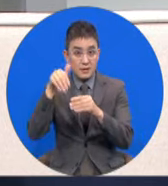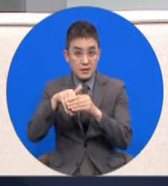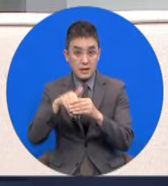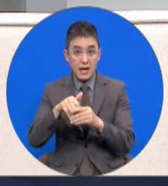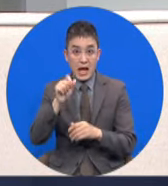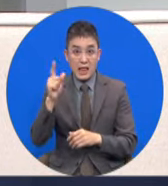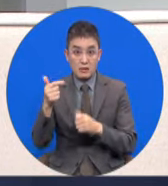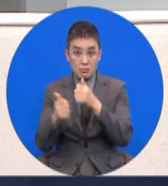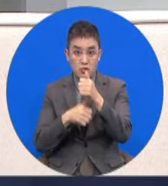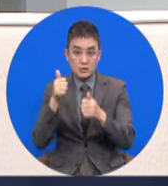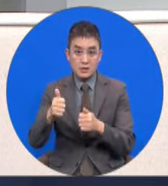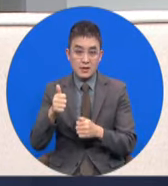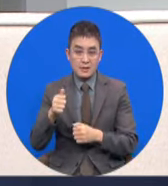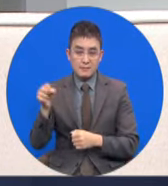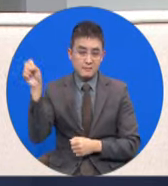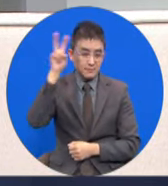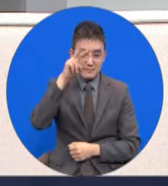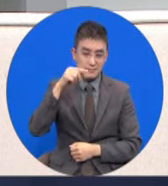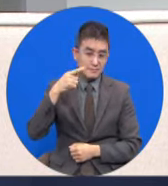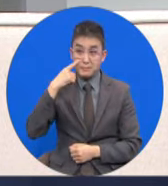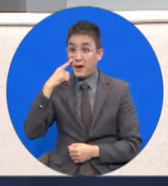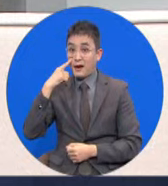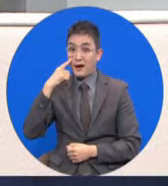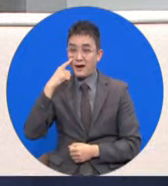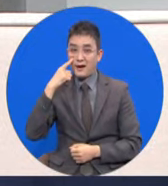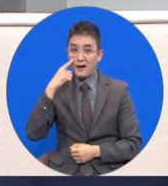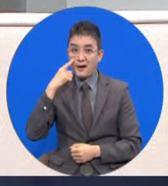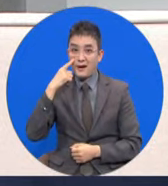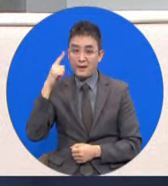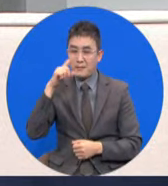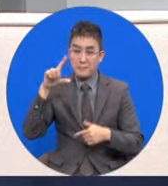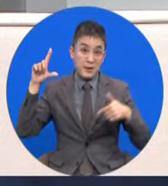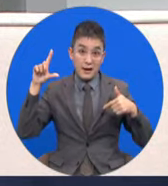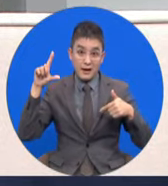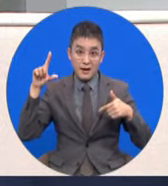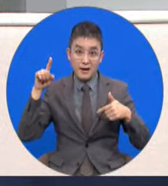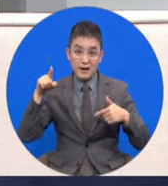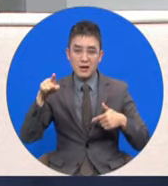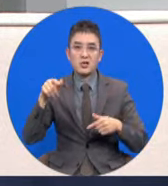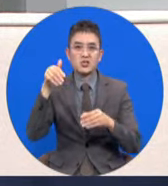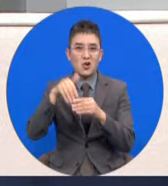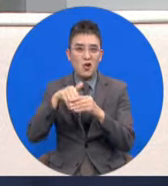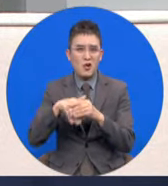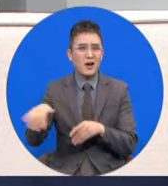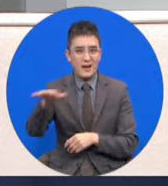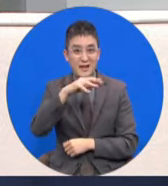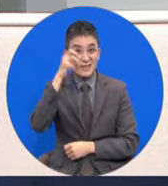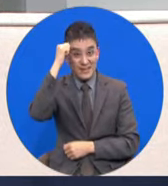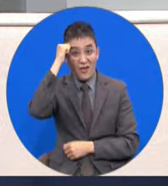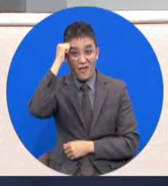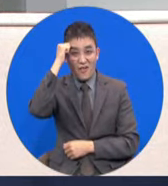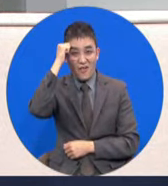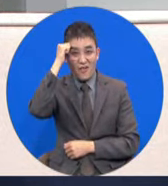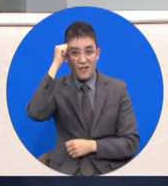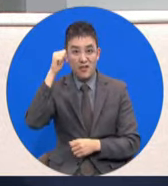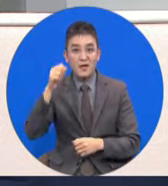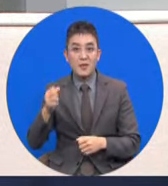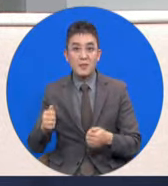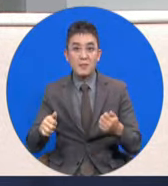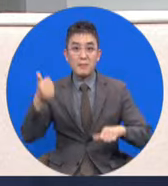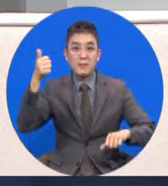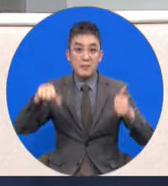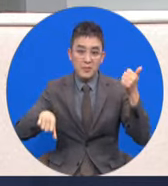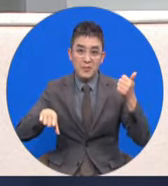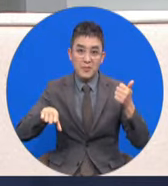혜성처럼 비대위원장으로 등장해가지고 무지무지무지하게 열심히 한 그런 선거로는 기억이 될 것이다. 결과는 지켜본 것이